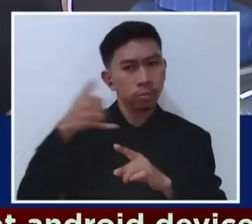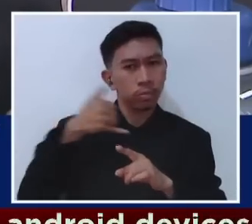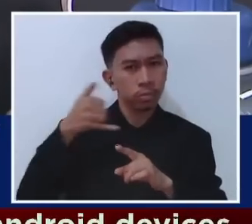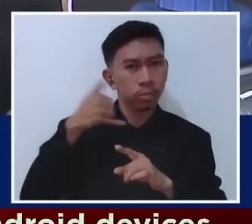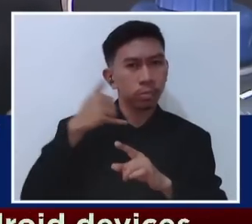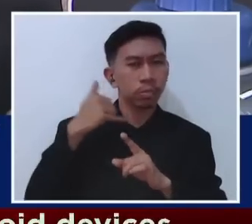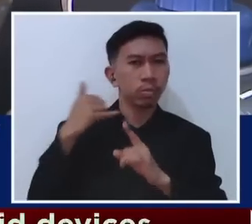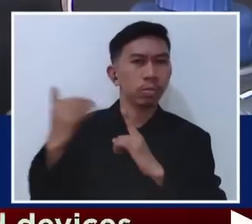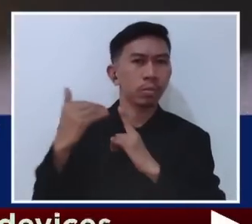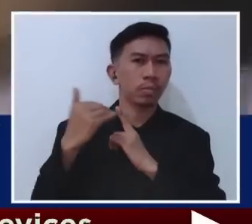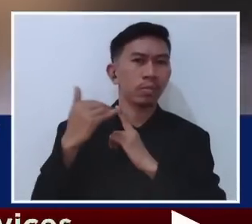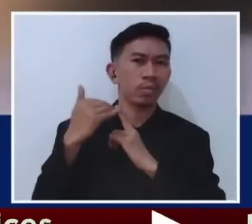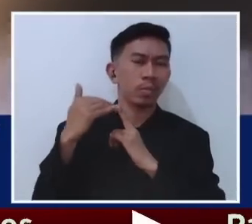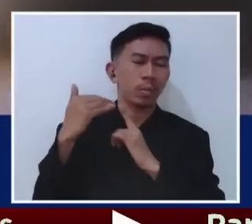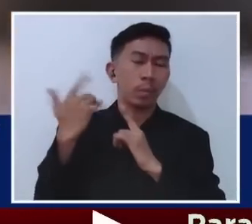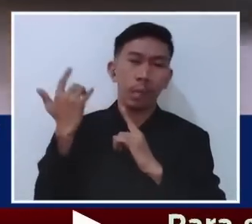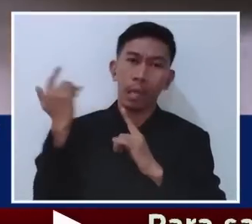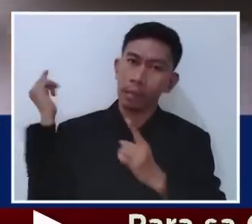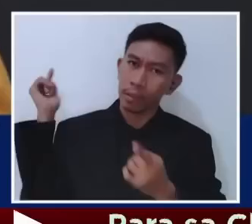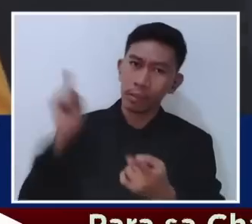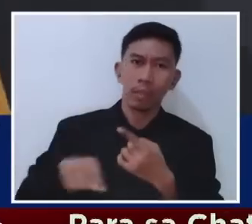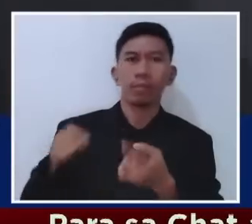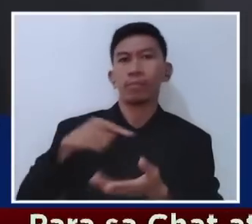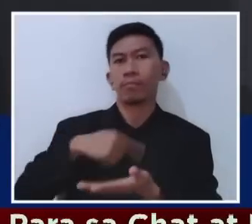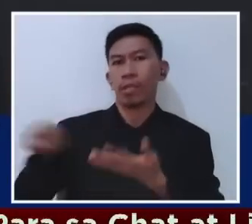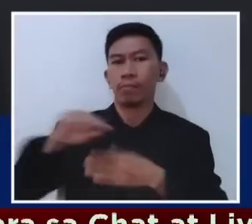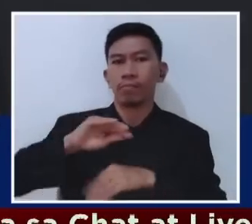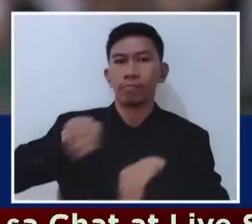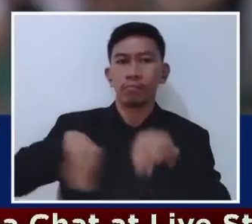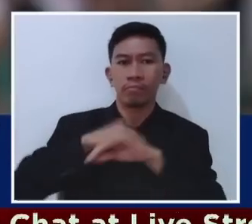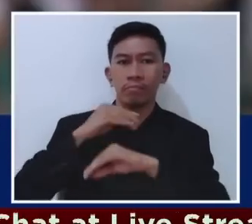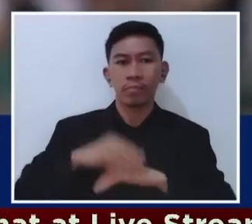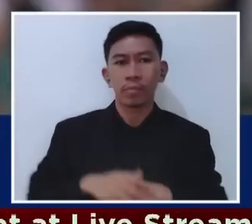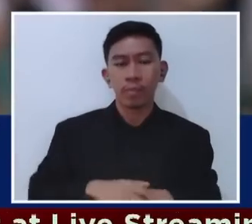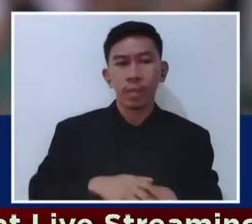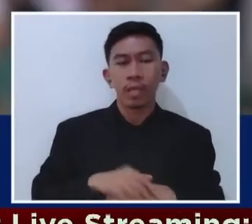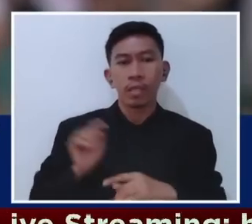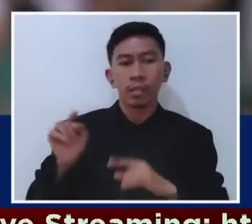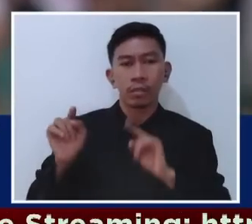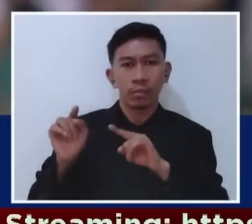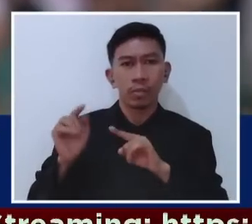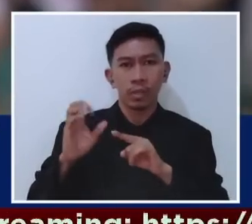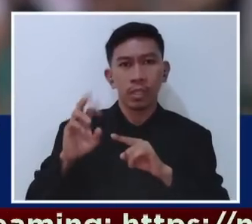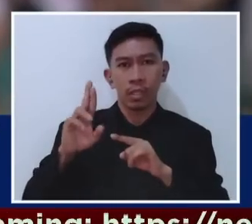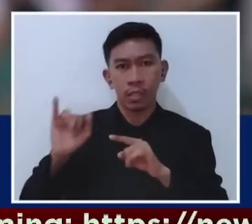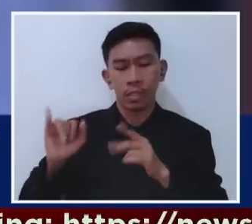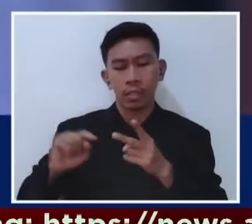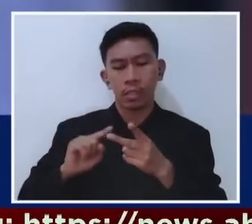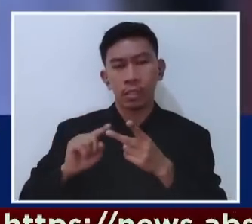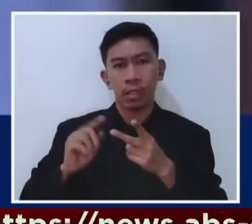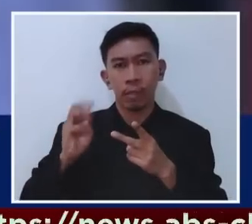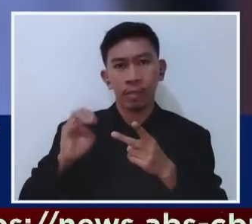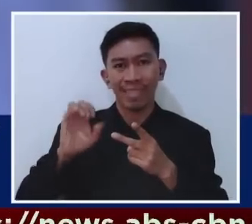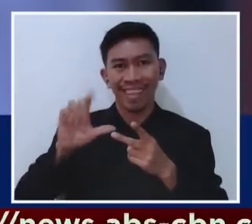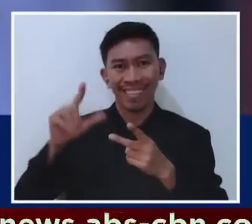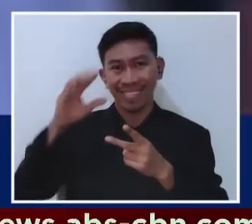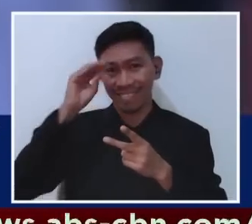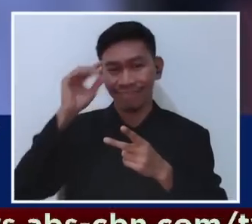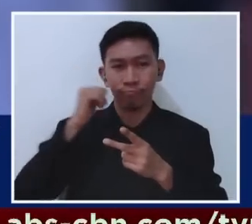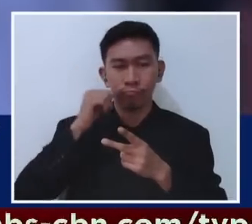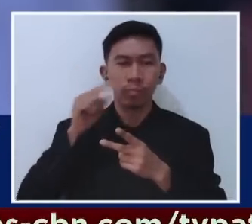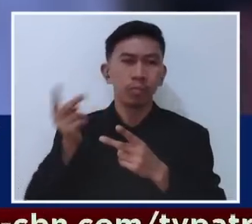hanggat di raw po ako nakakabayad. Sina Cherry at Aniel ay kabilang sa halos 50 dumulog sa Philippine National